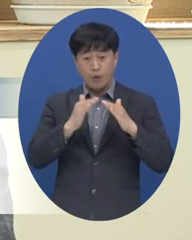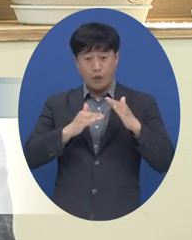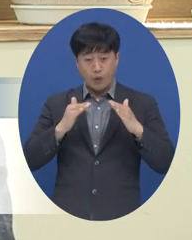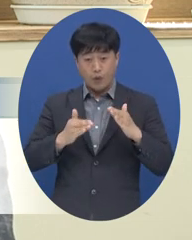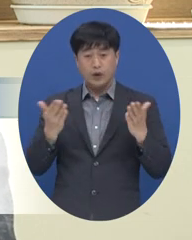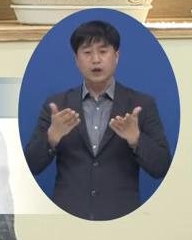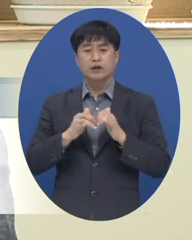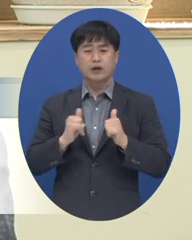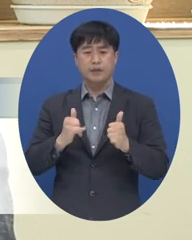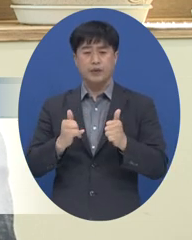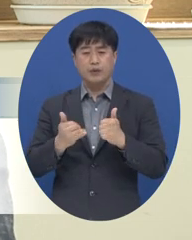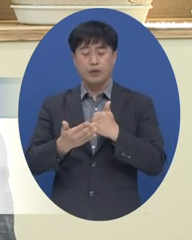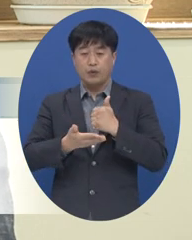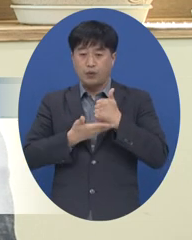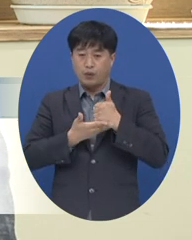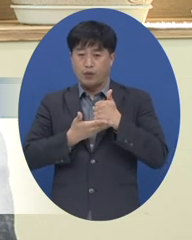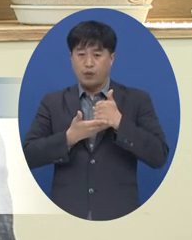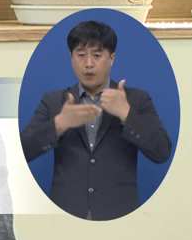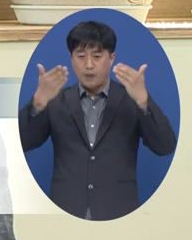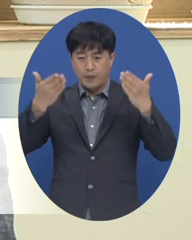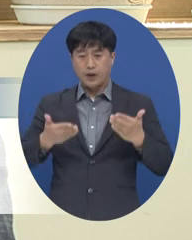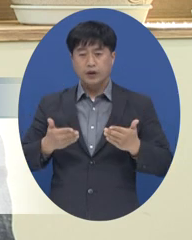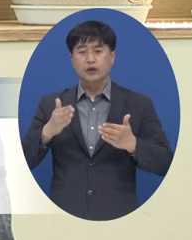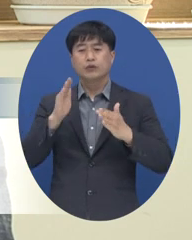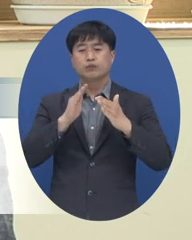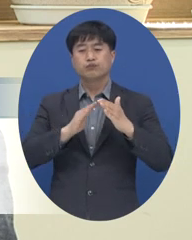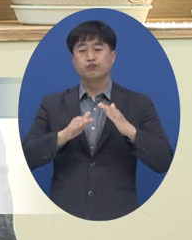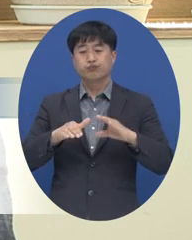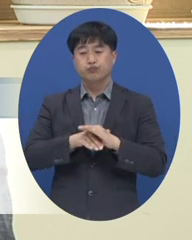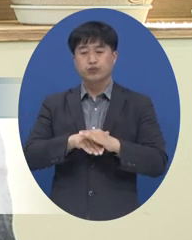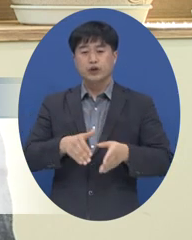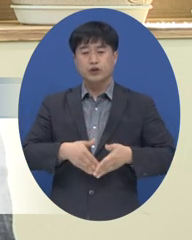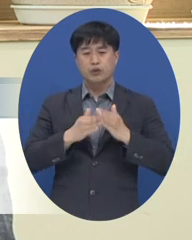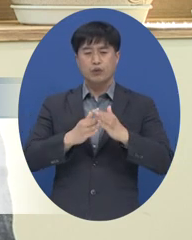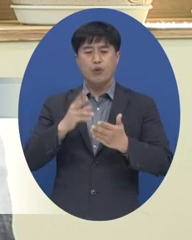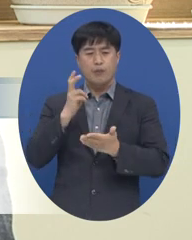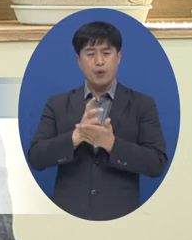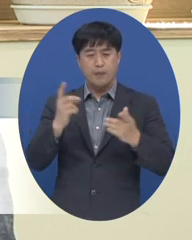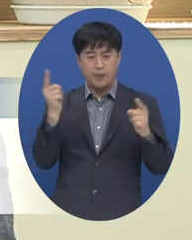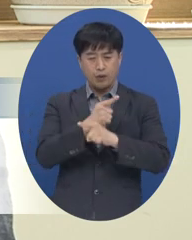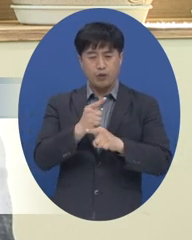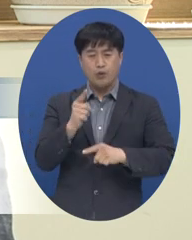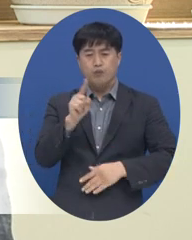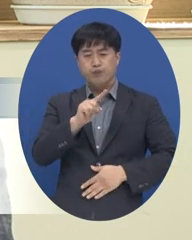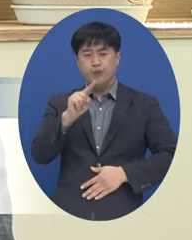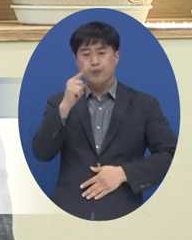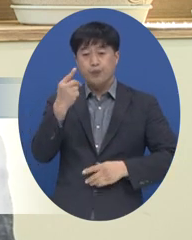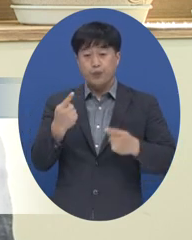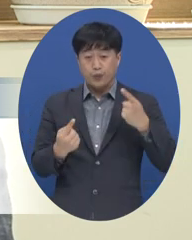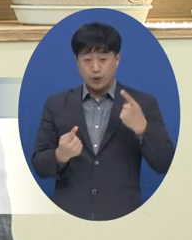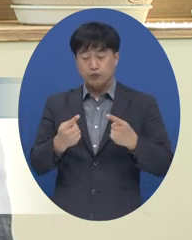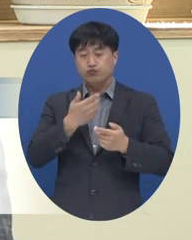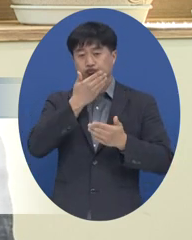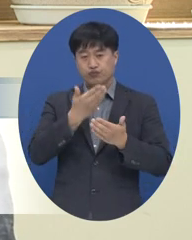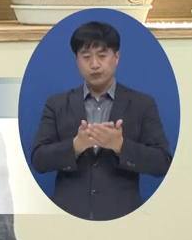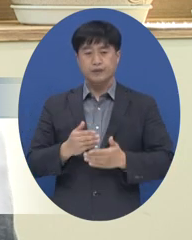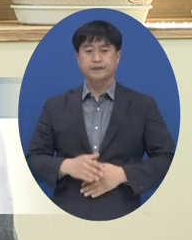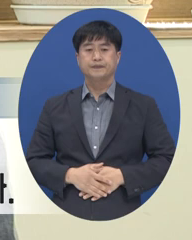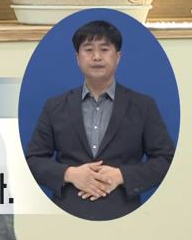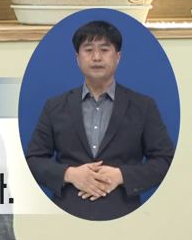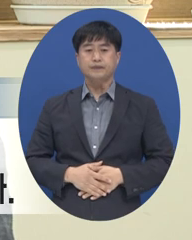대우받고 전중 받는 문화를 조성하고 제도를 개선하는 것이 무엇보다도 중요합니다